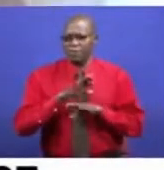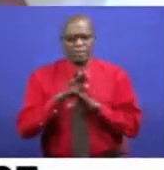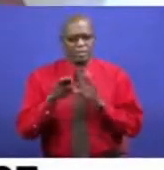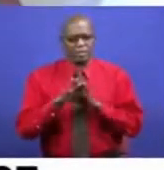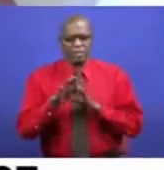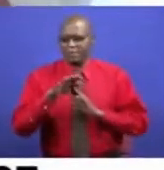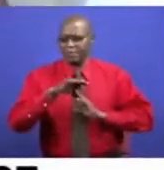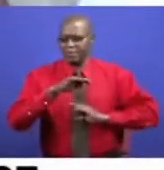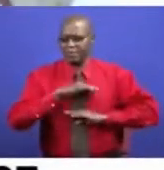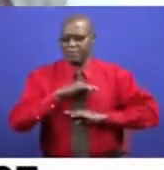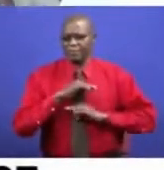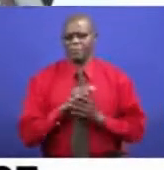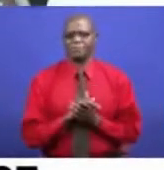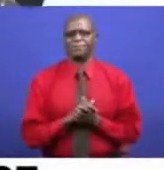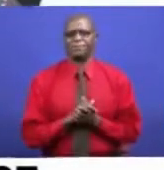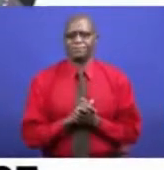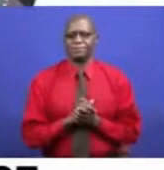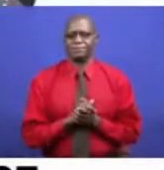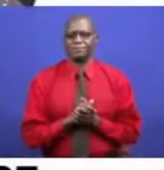Enough is enough.